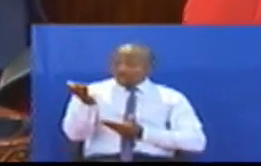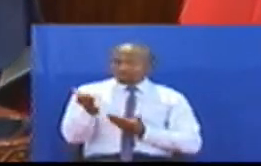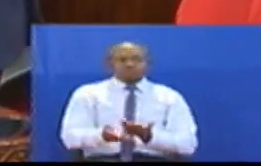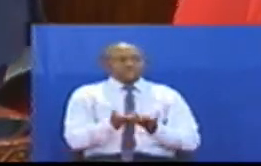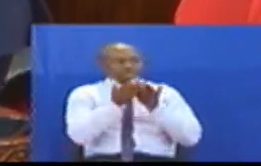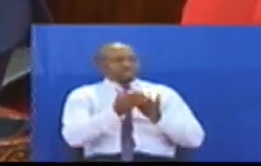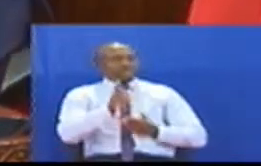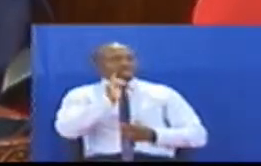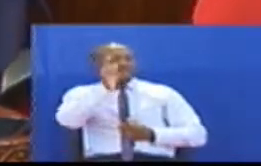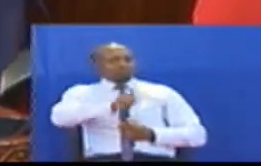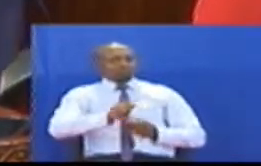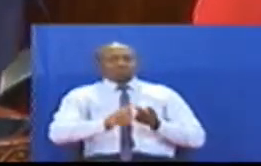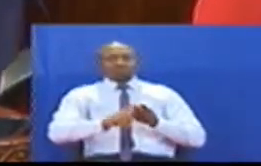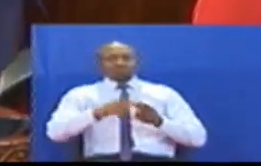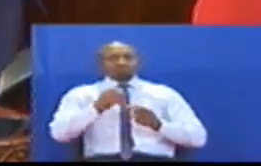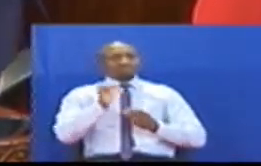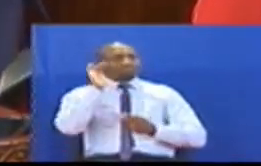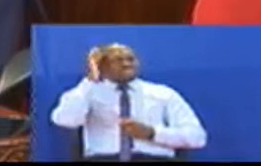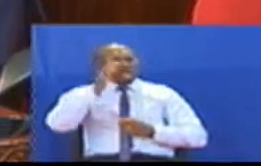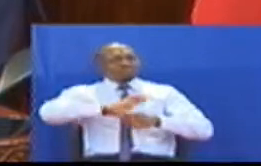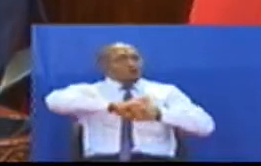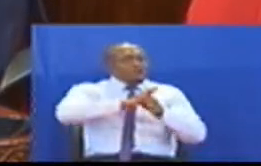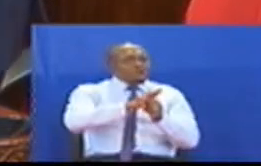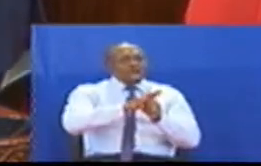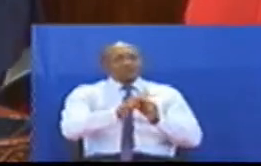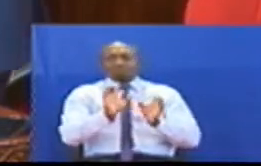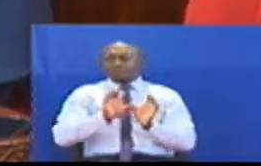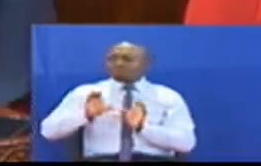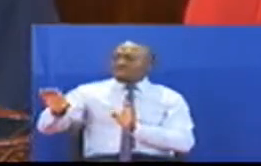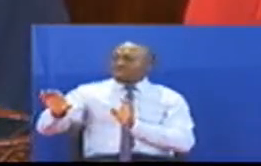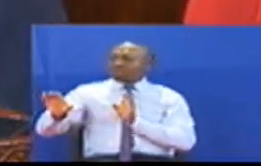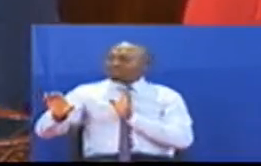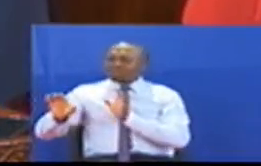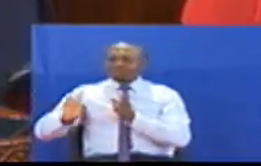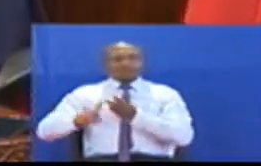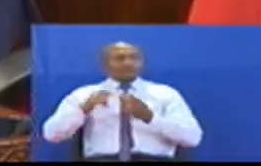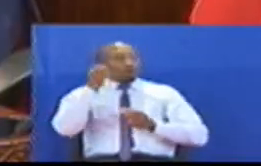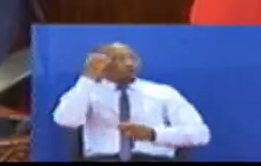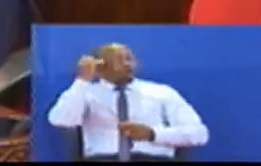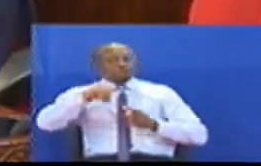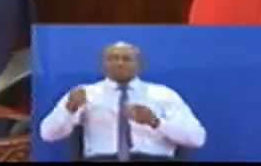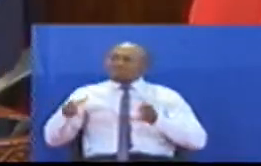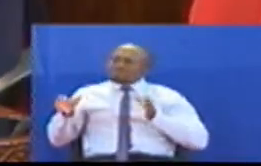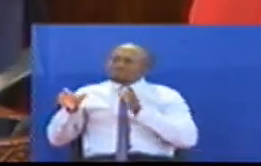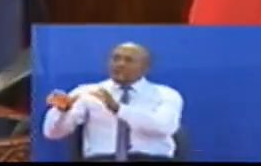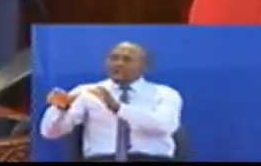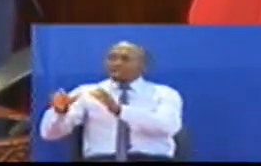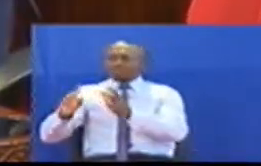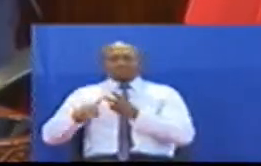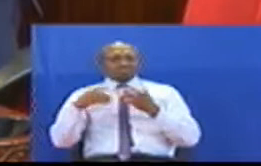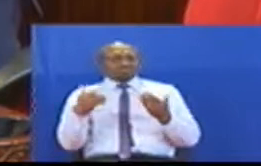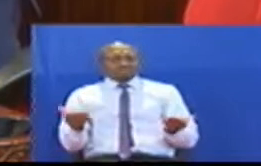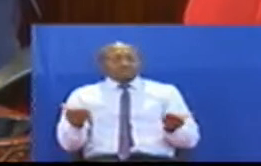kila mnayemhisi ana corona, mnampeleka kwenye kambi. Na wagonjwa wako kwenye kambi. Sasa hapa Mheshimiwa